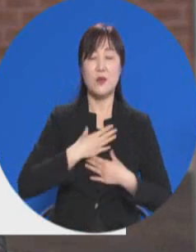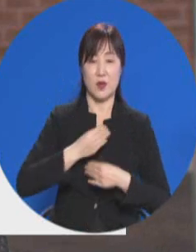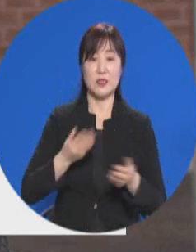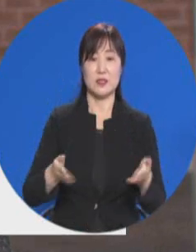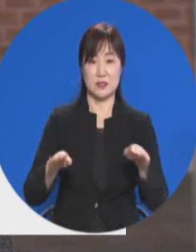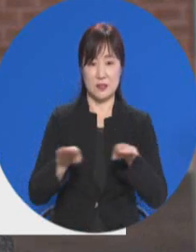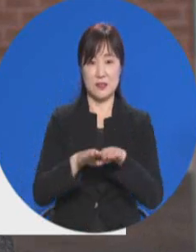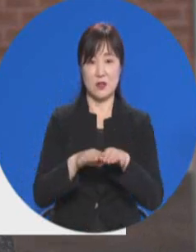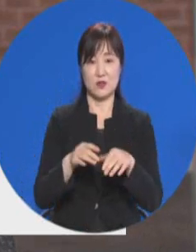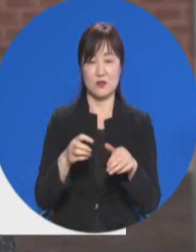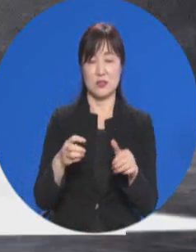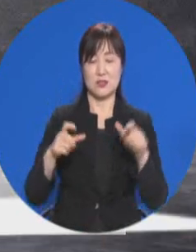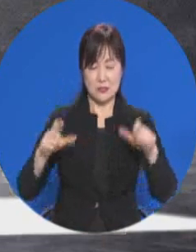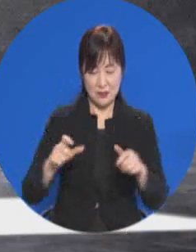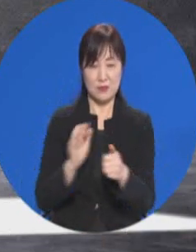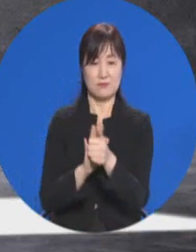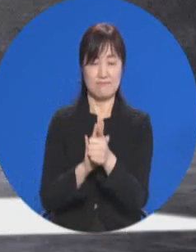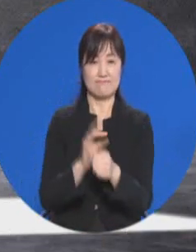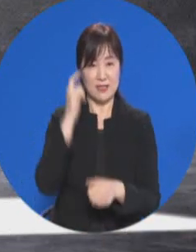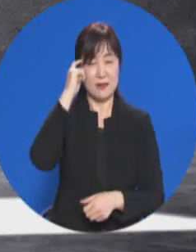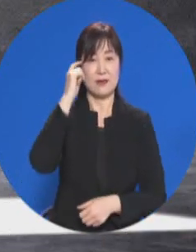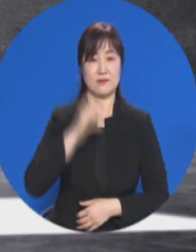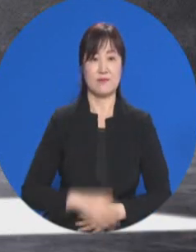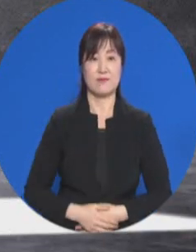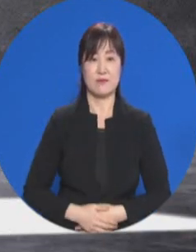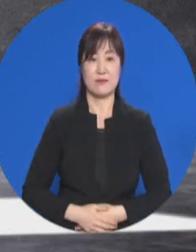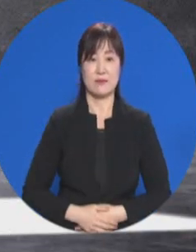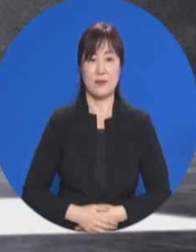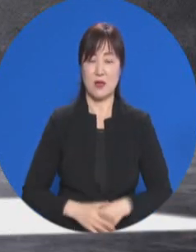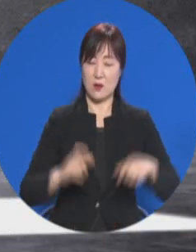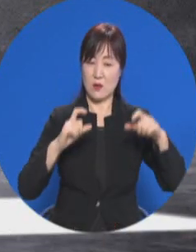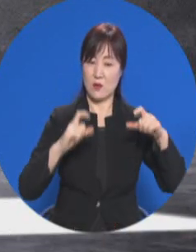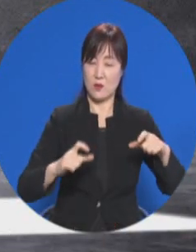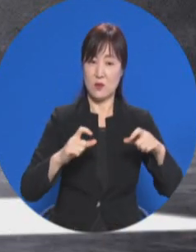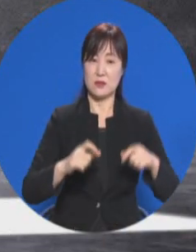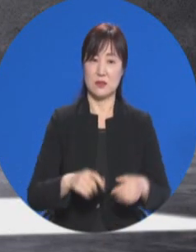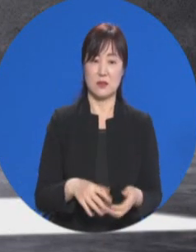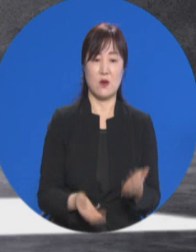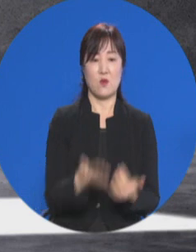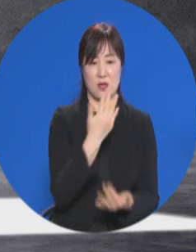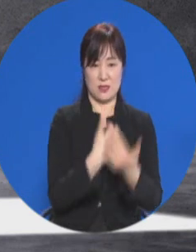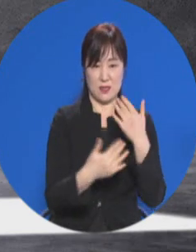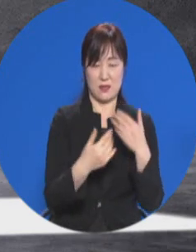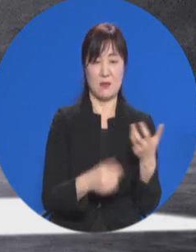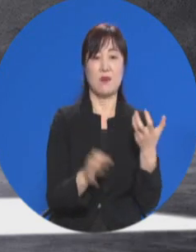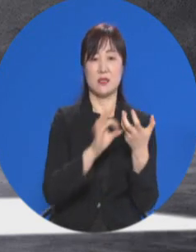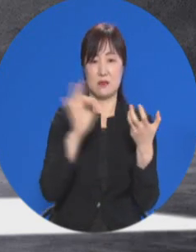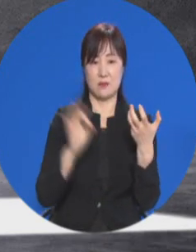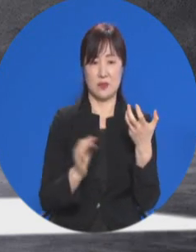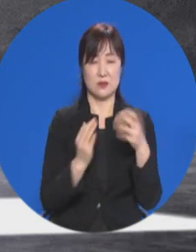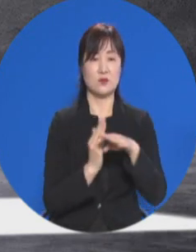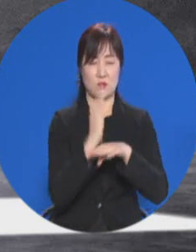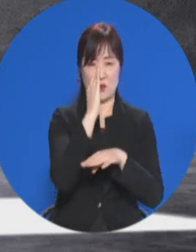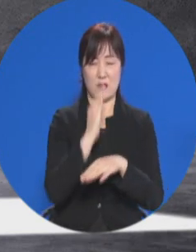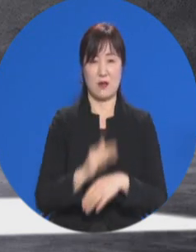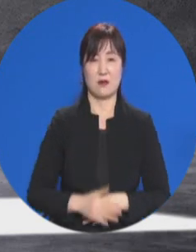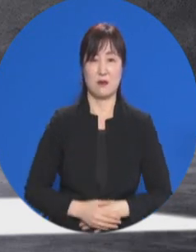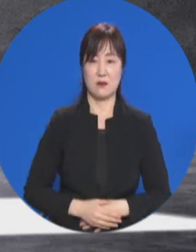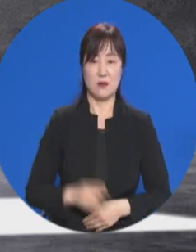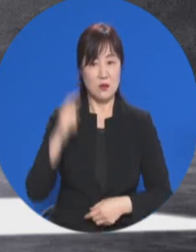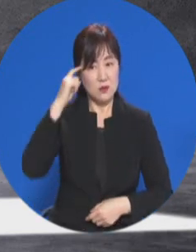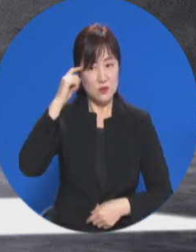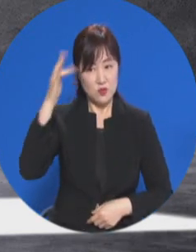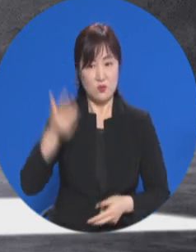국민 편의시설로 줘보고 있어요. 고흥군은 지역의 연간 전체 화장률이 80%를 넘어선 상황에서